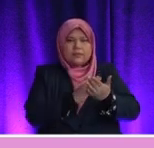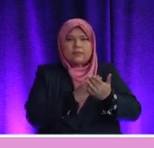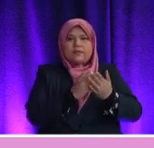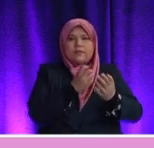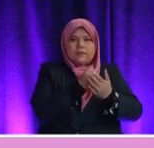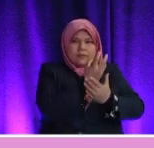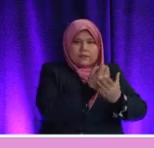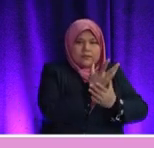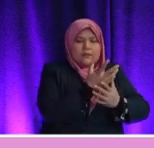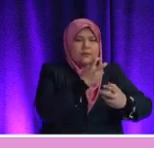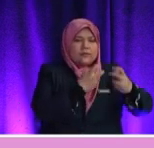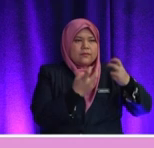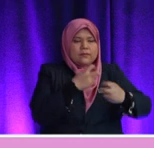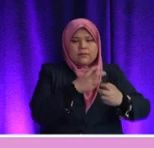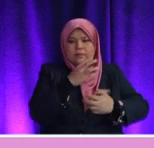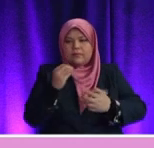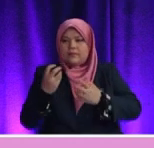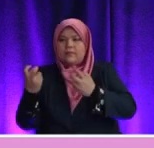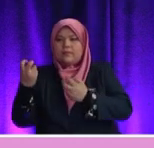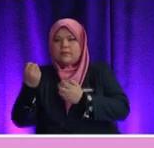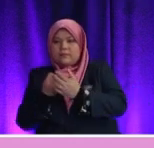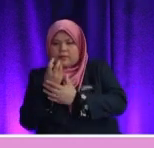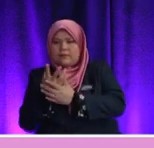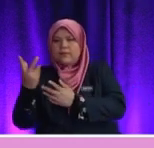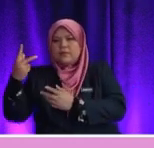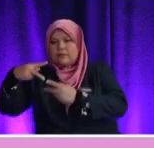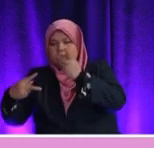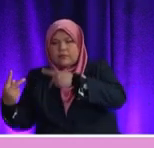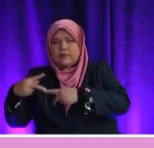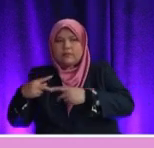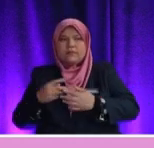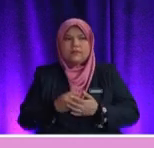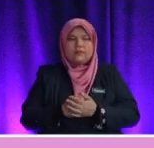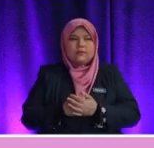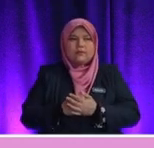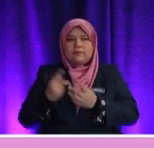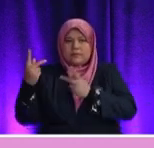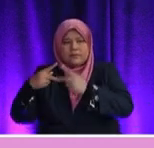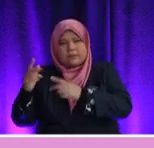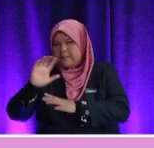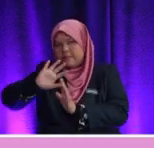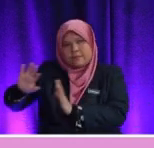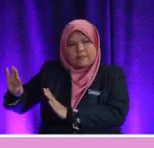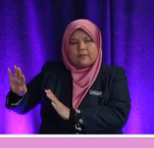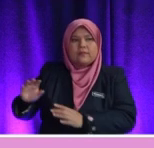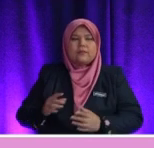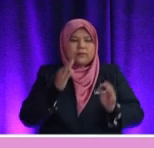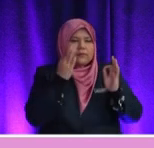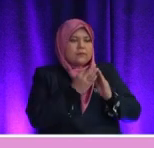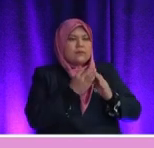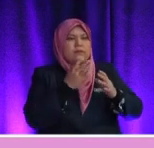dan juga sel kimia Sulsel kimia kita takkan sentuh hari ini kita akan fokus kepada